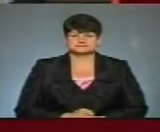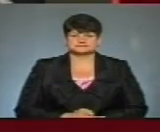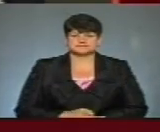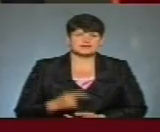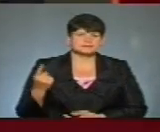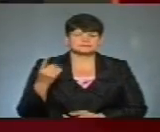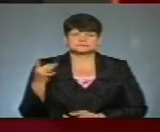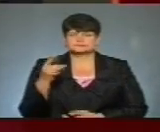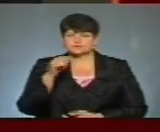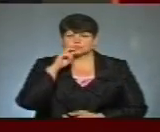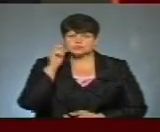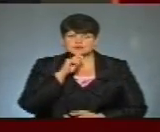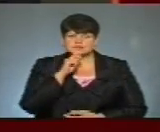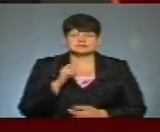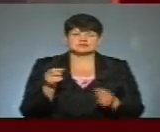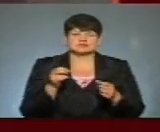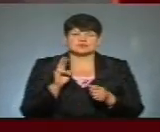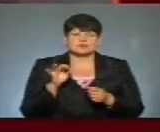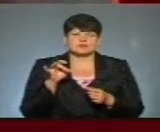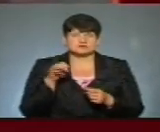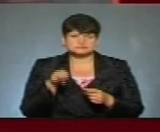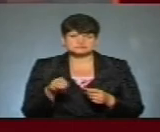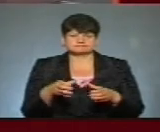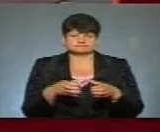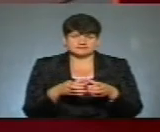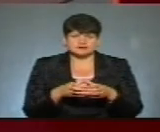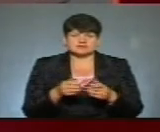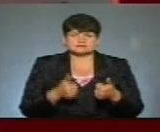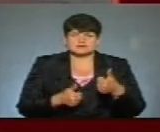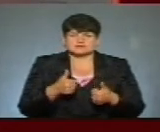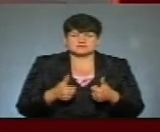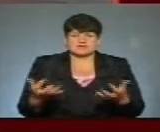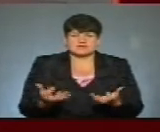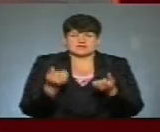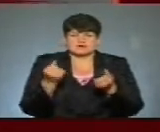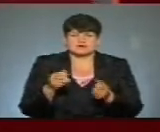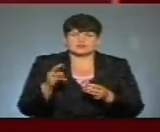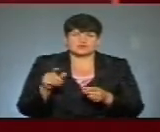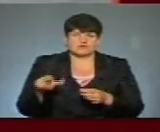Вперше в Україні спецпризначенці КОРДу змагалися з рятувальниками. Хто переміг?